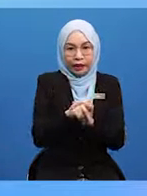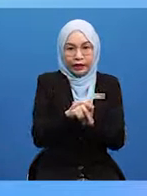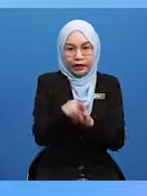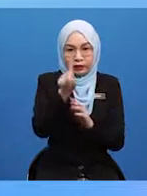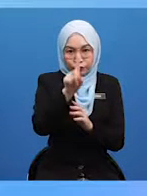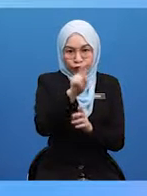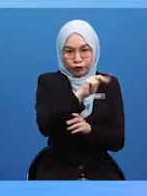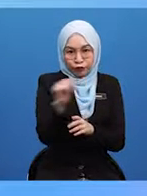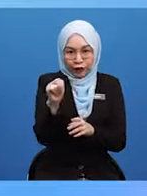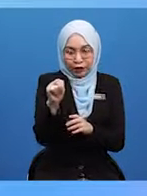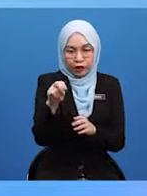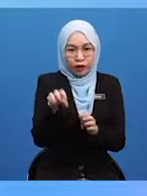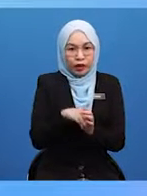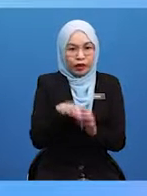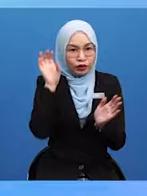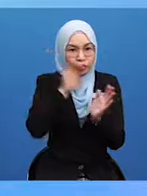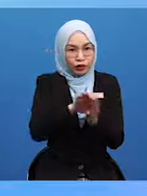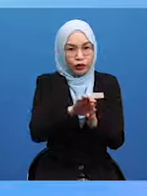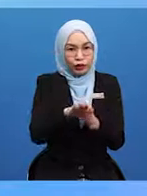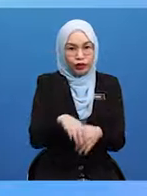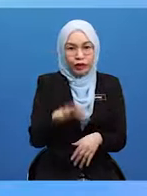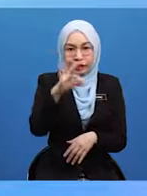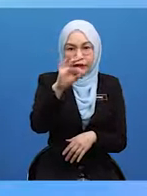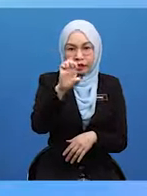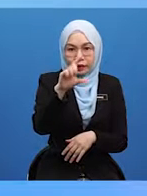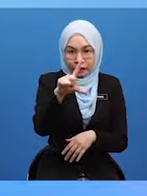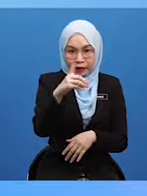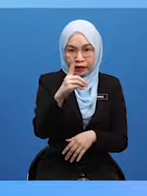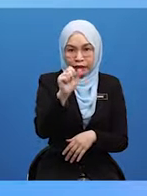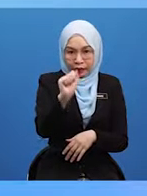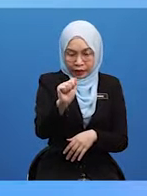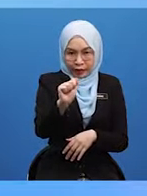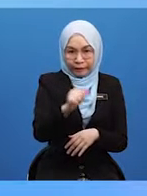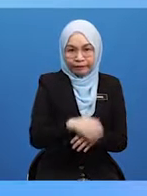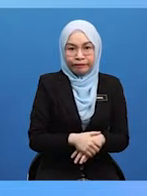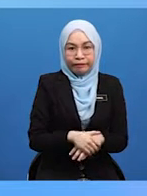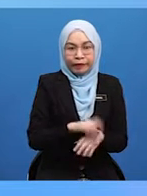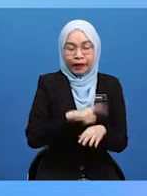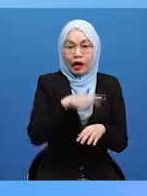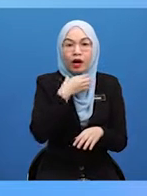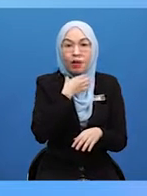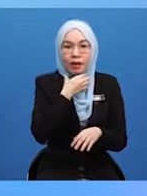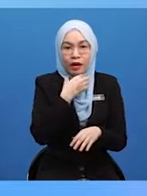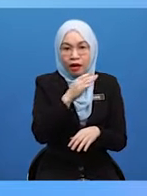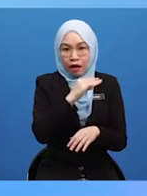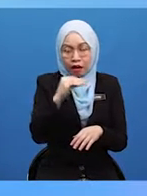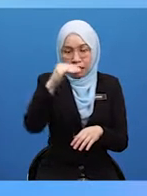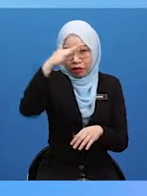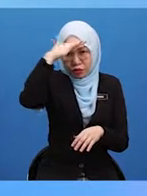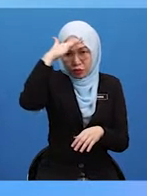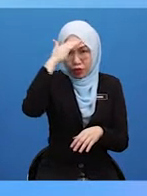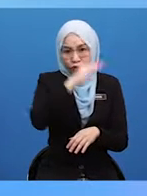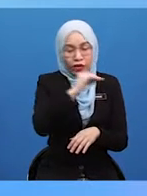di Felda Terolak di Perak, Felda Air Tawar di Johor dan Felda Sahabat di